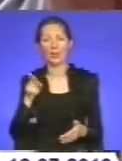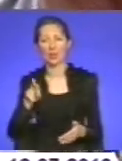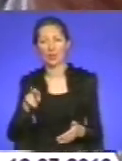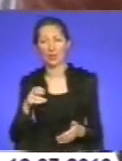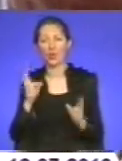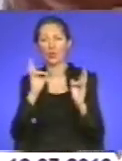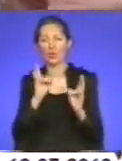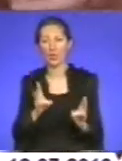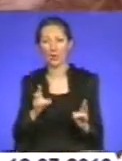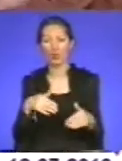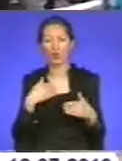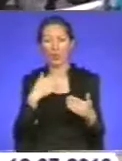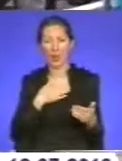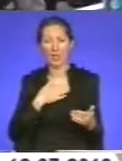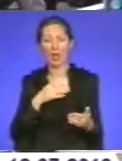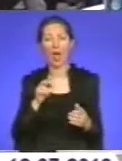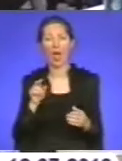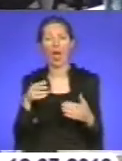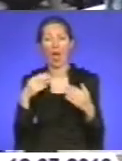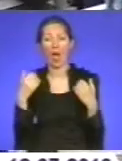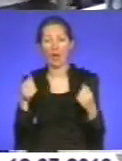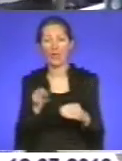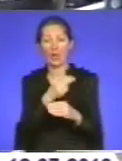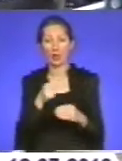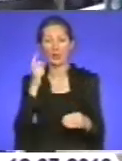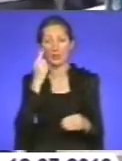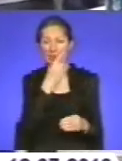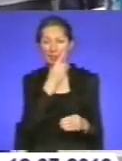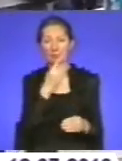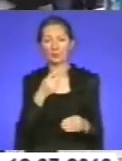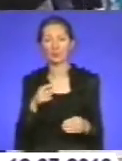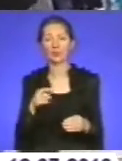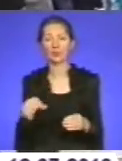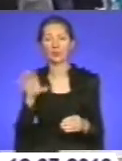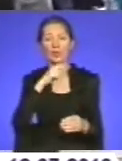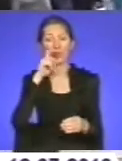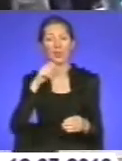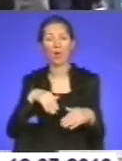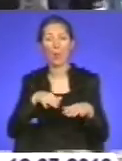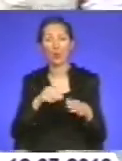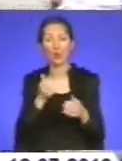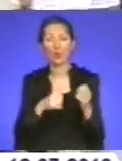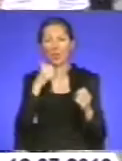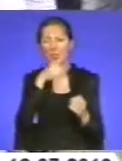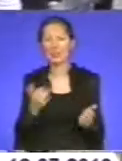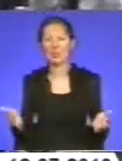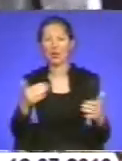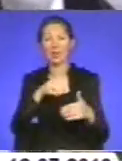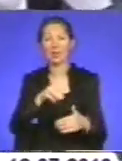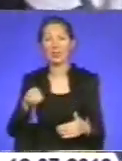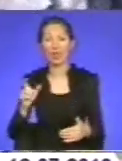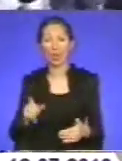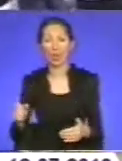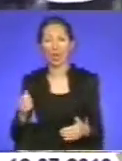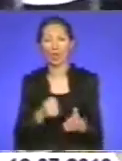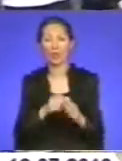мене виправився зір. Всеукраїнська проща у Зарваниці щороку збирає тисячі людей. До святого місця з'їжджаються з різних